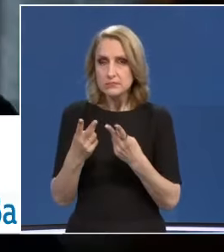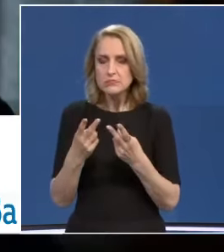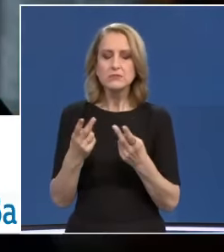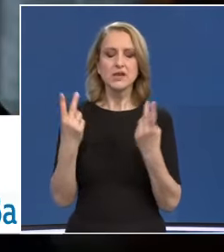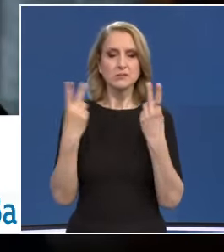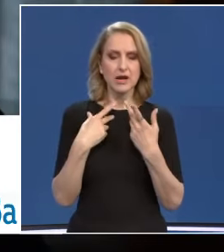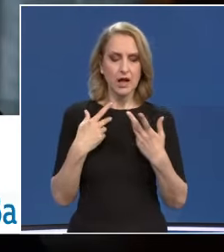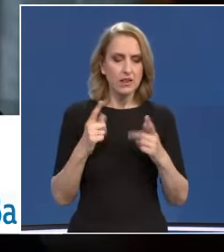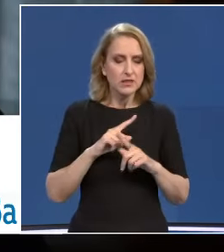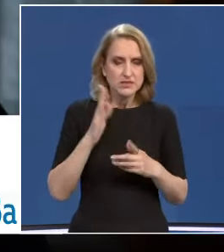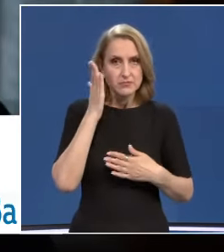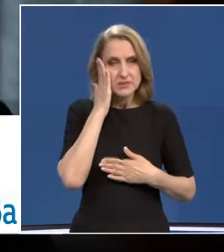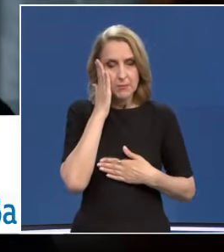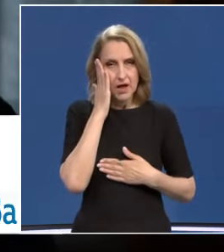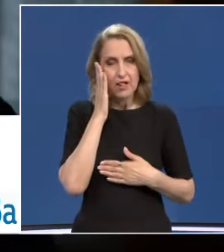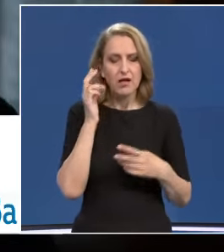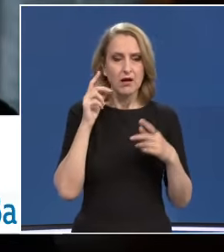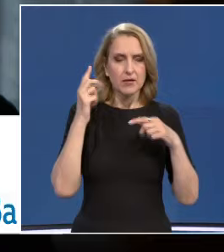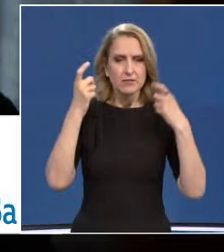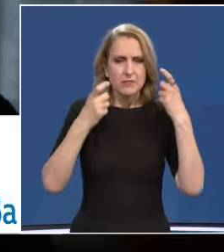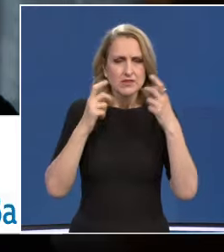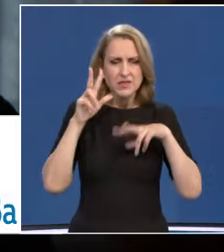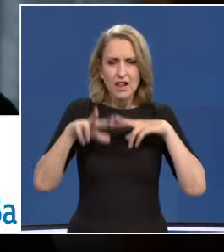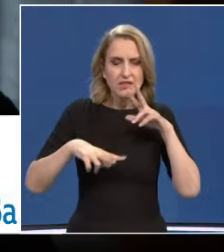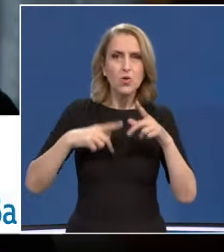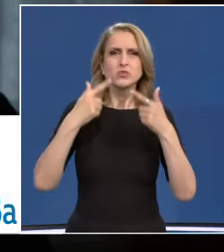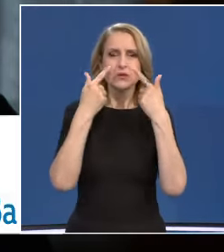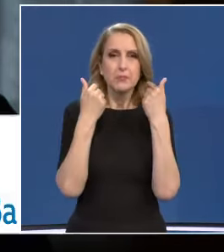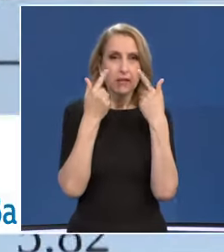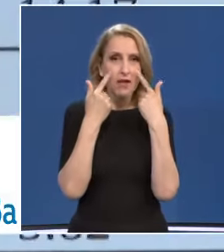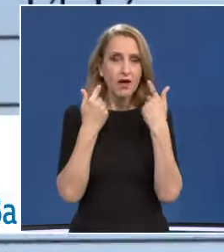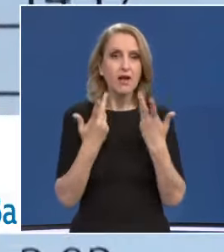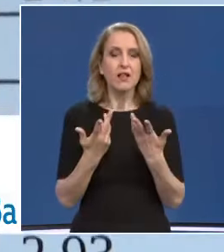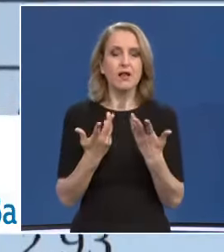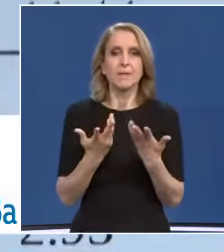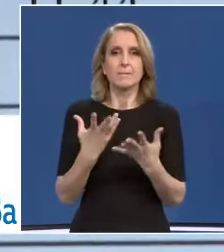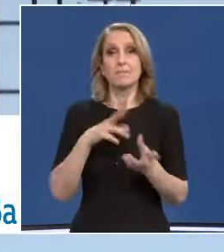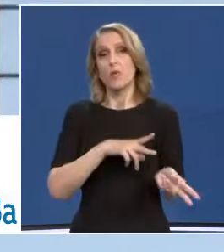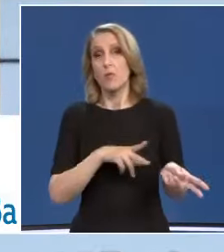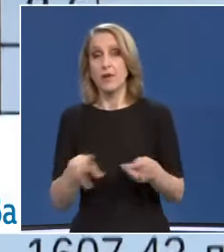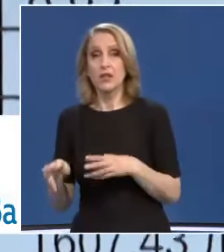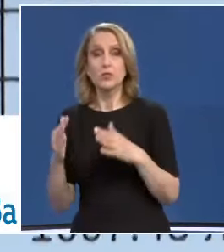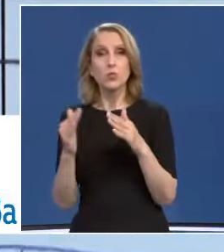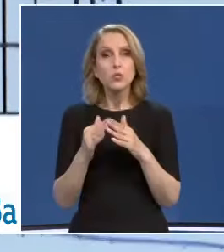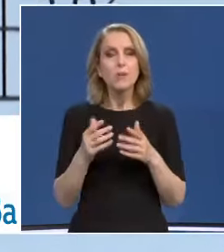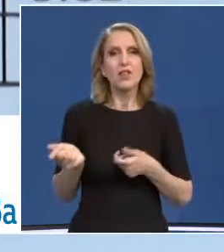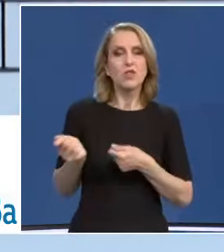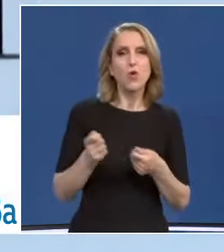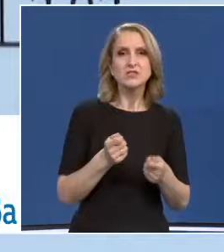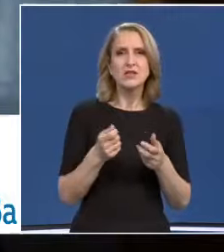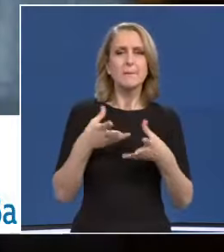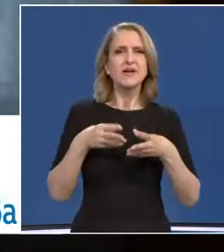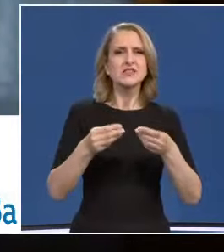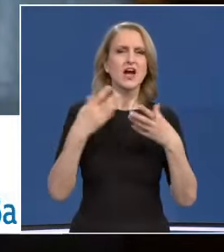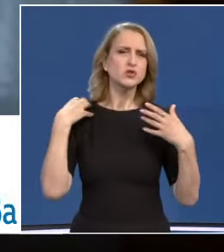прибира. Въобще не съм спал. Цяло нощ съм плакала. Връща се вкъщи с масажни уреди за над 5000